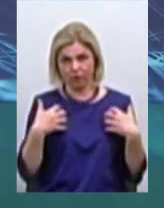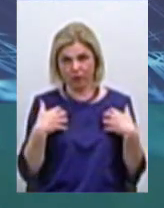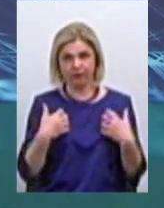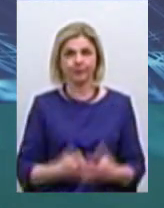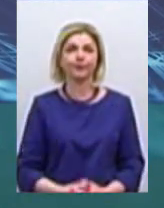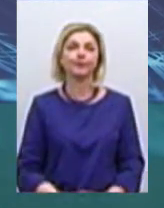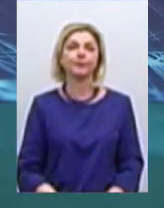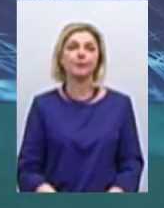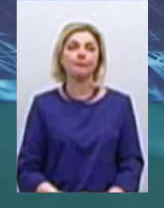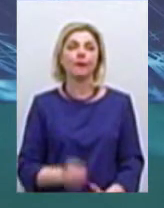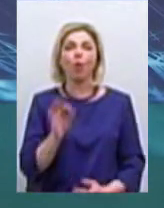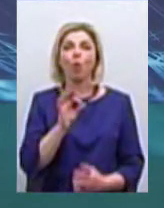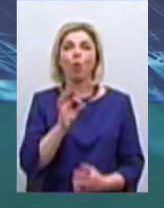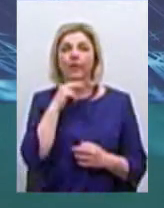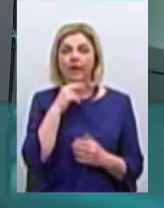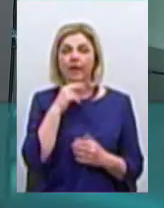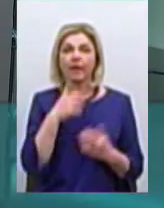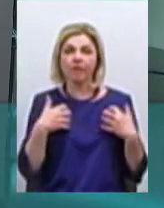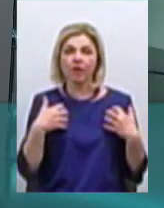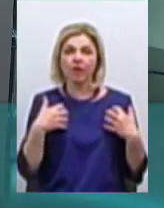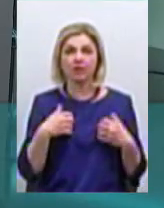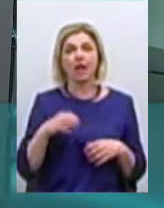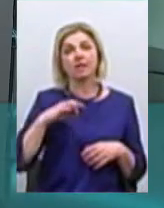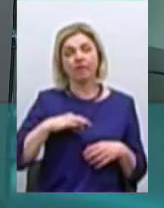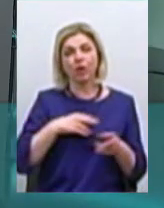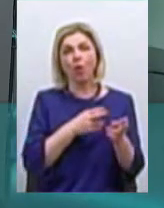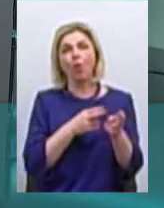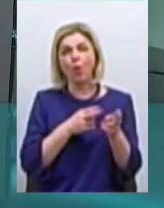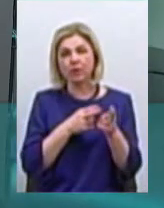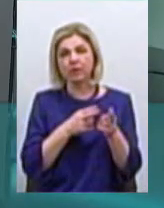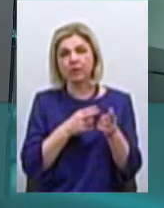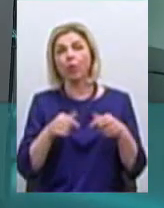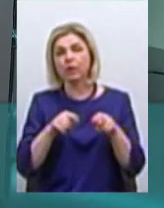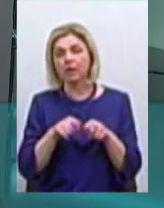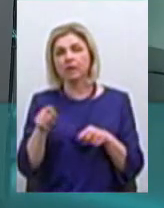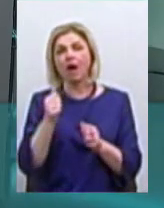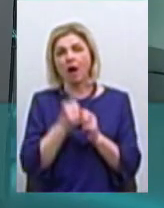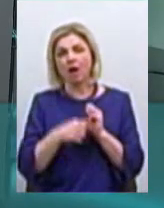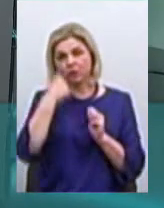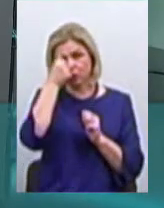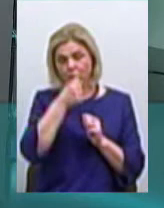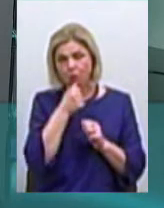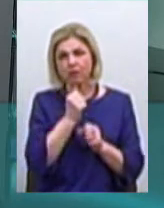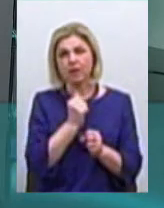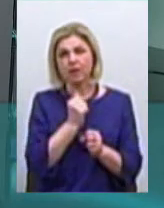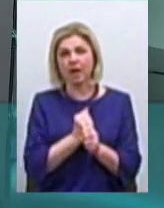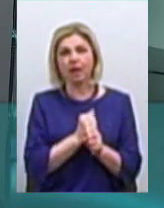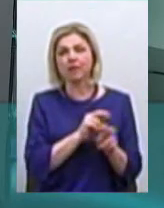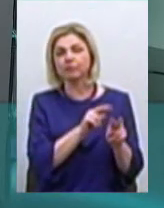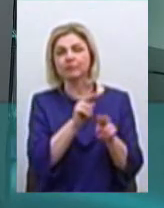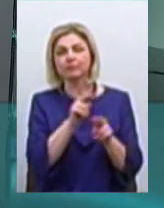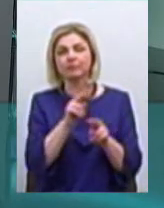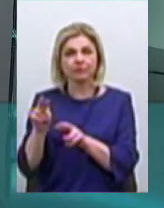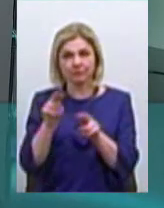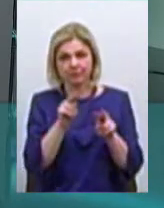Що стосується диких тварин, то користувачі мисливських угідь, вони проходять щорічні обходи угідь